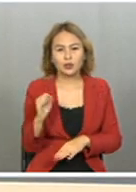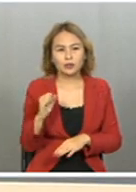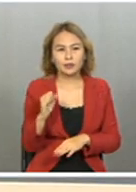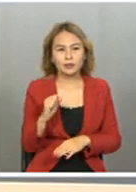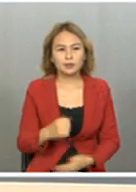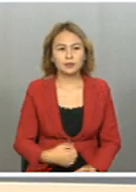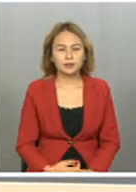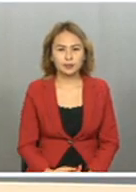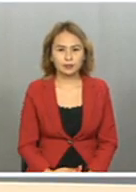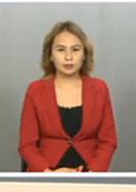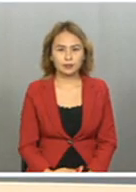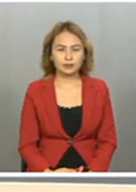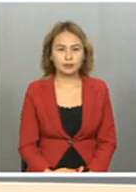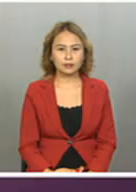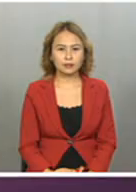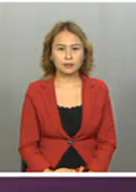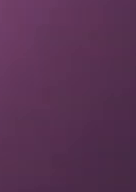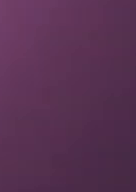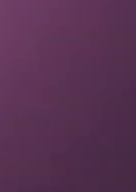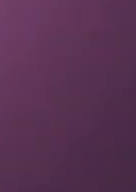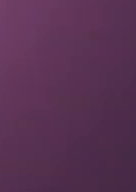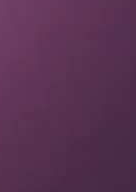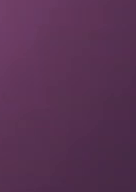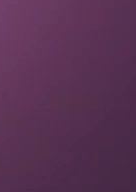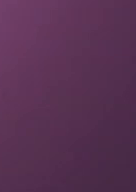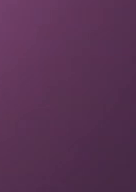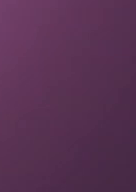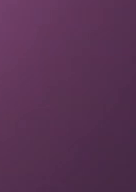До свидания, до новых встреч!